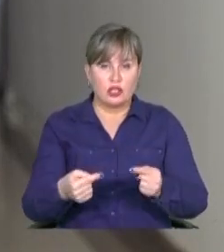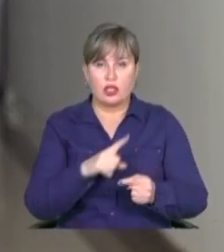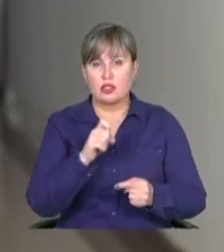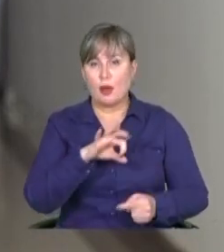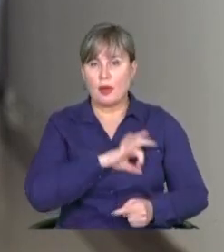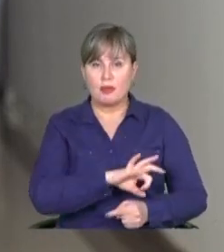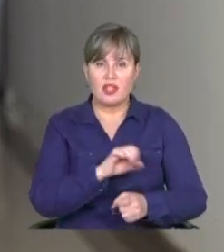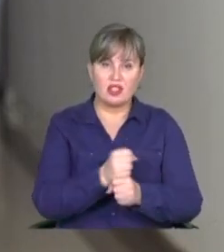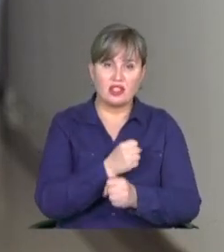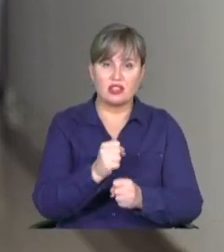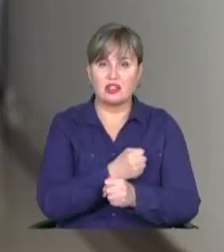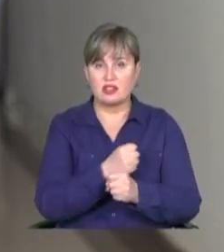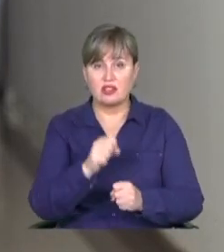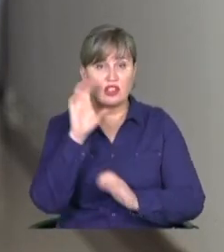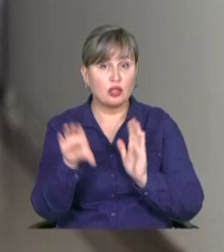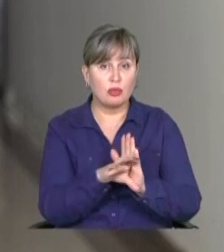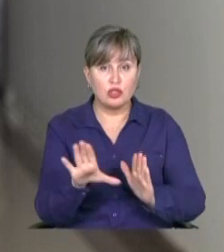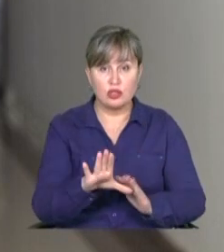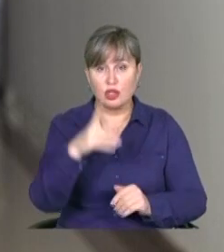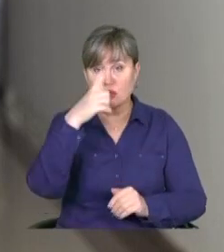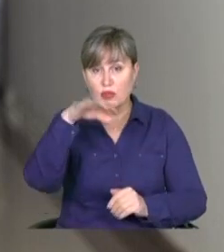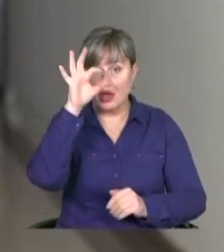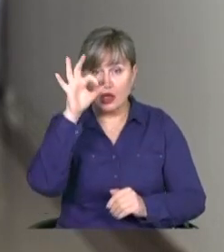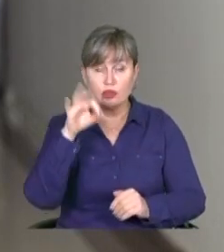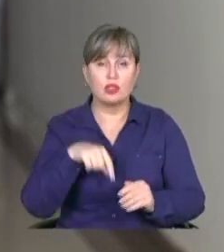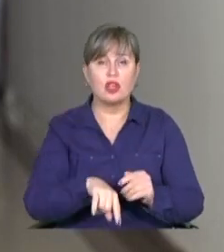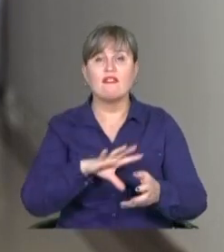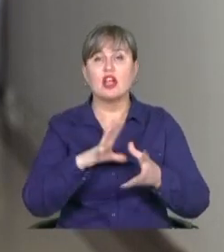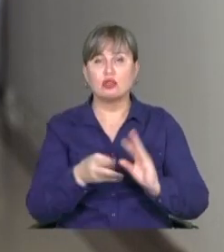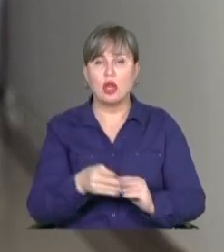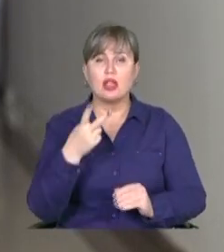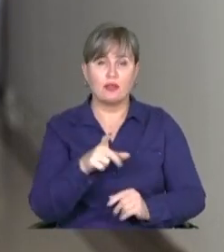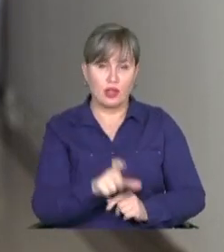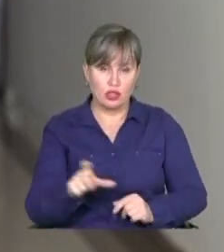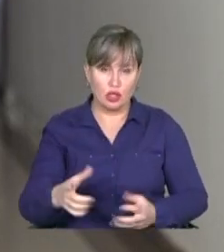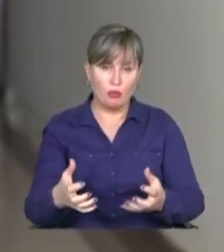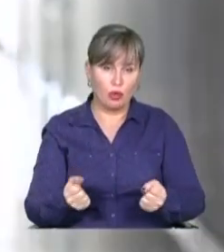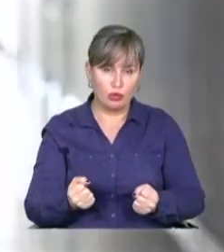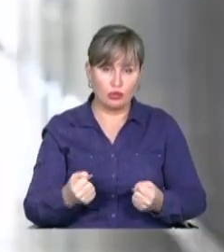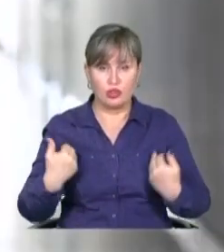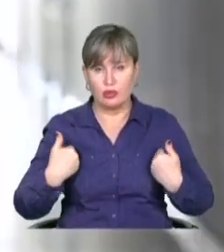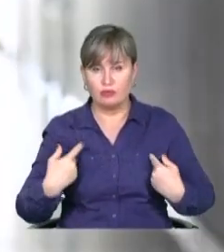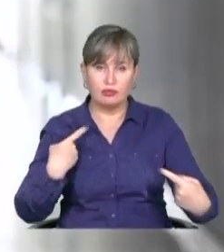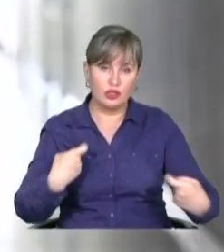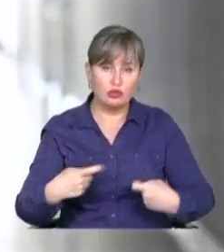применение силы, не подчиняясь требованиям сотрудников охотзоопрома. В результате два сотрудника получили телесные